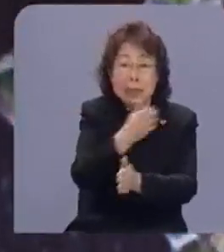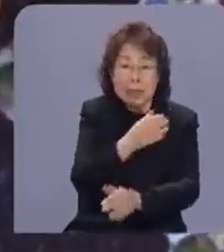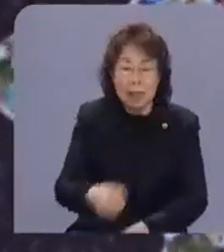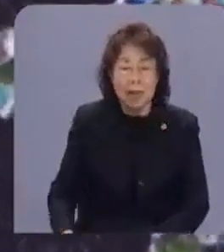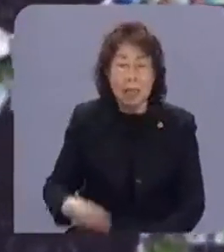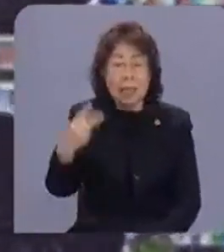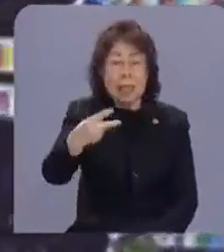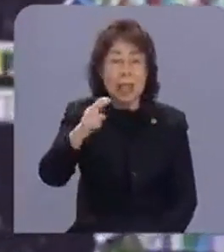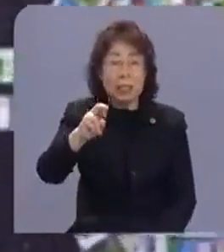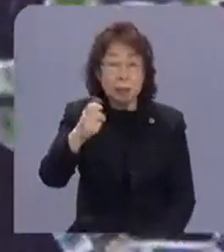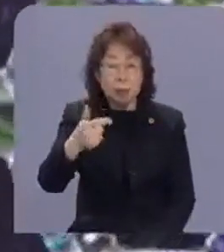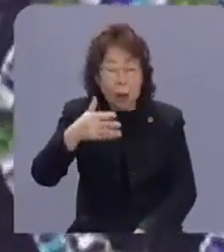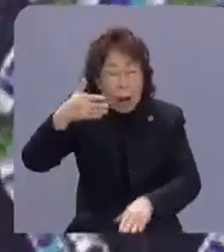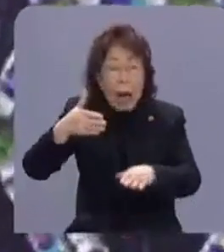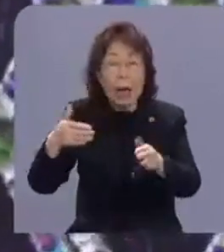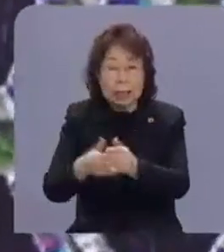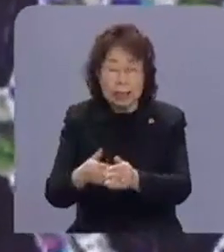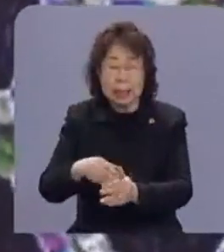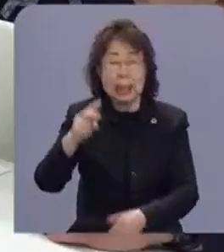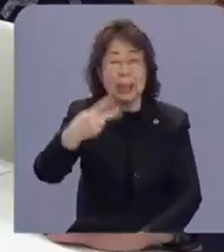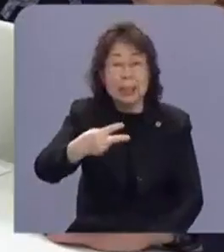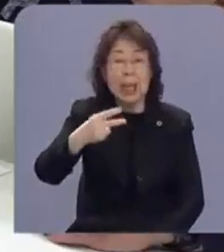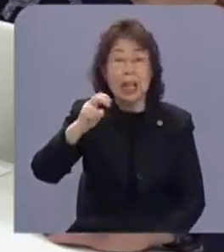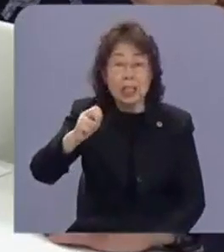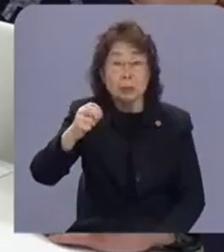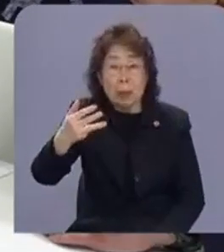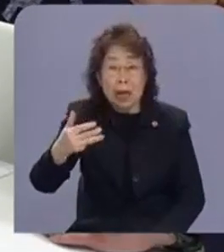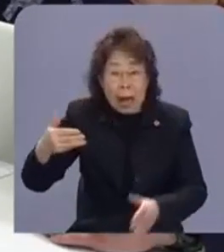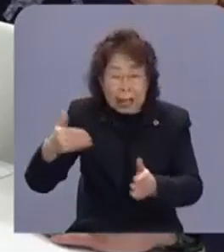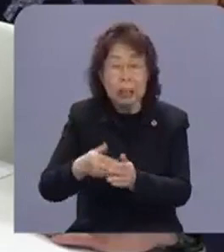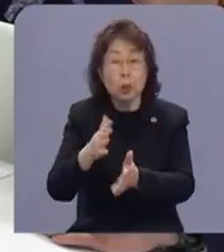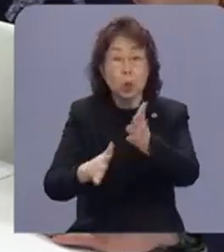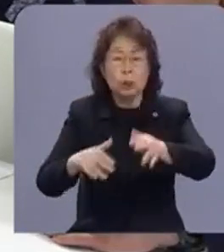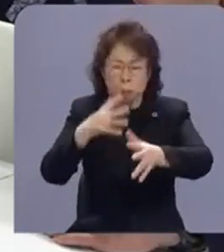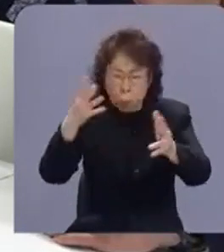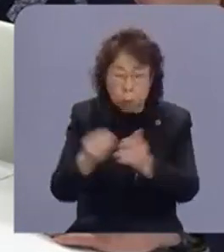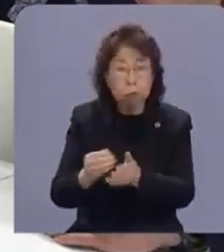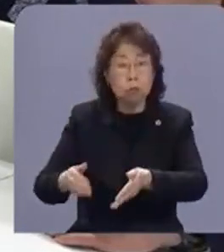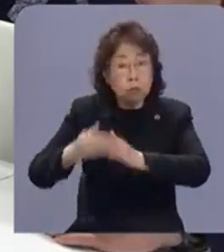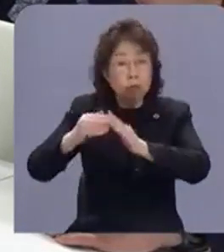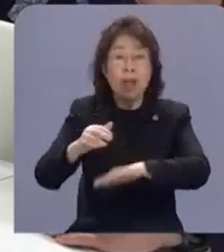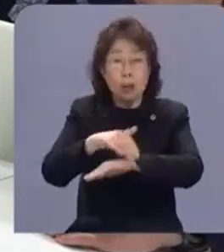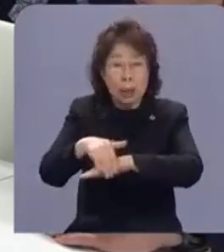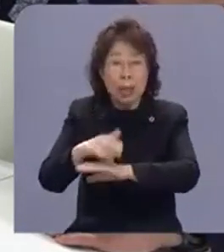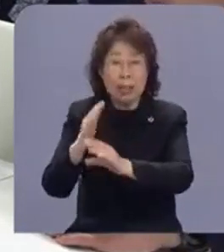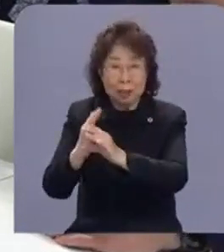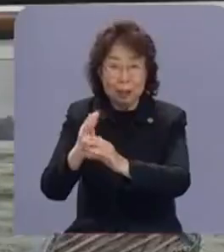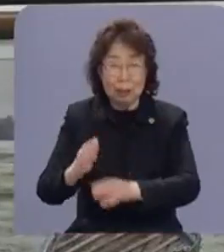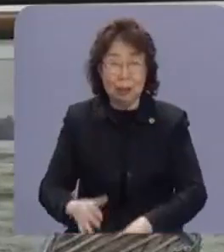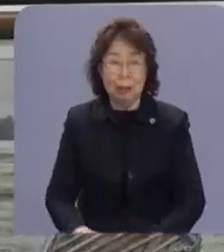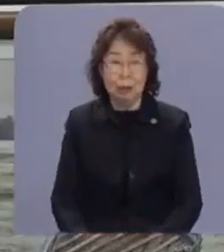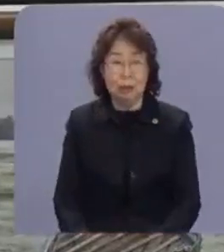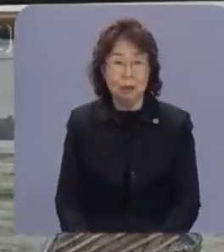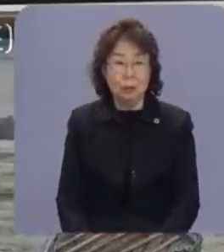이르면 2026년, 늦어도 2028년까지 도시 전체가 완공 예정입니다.